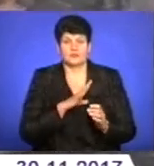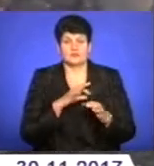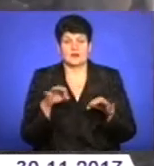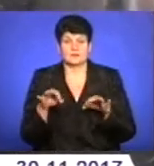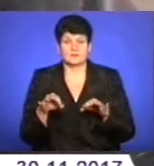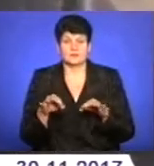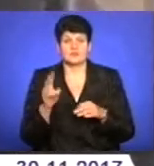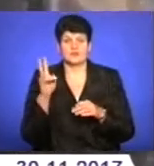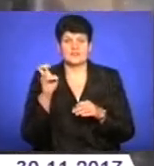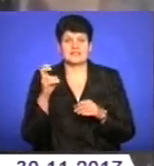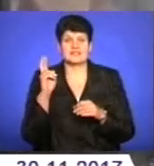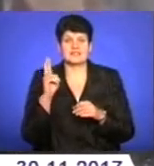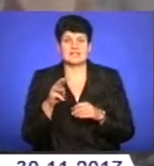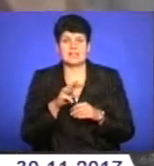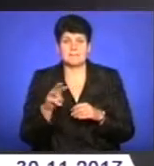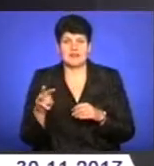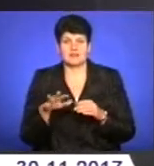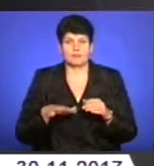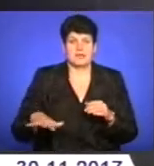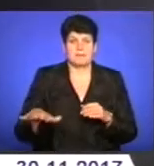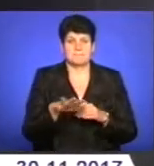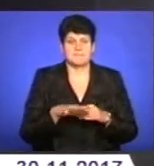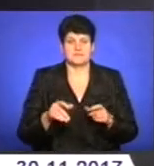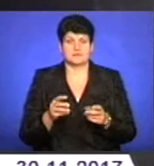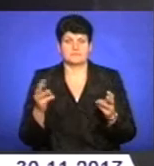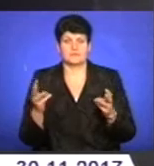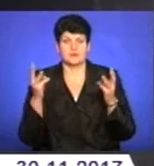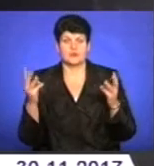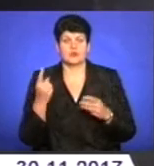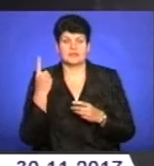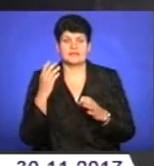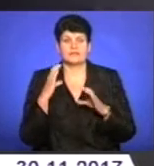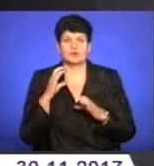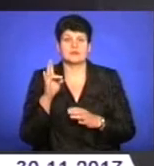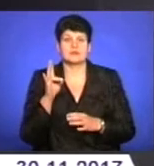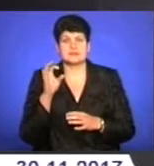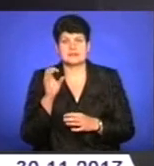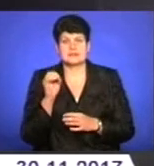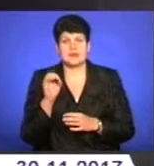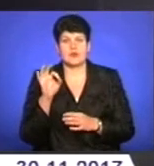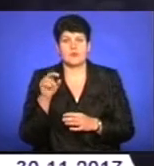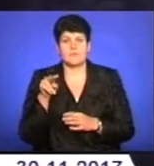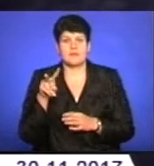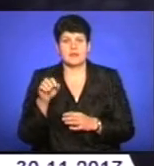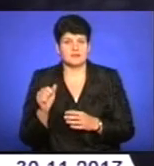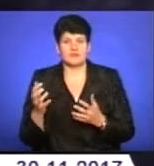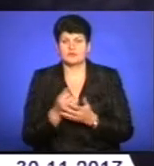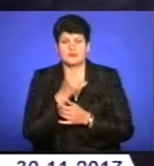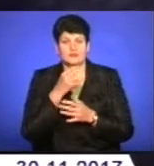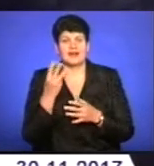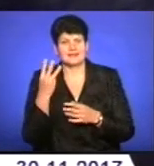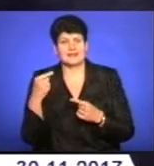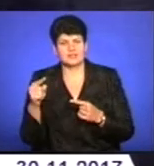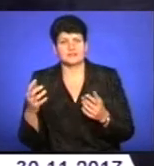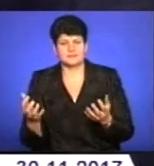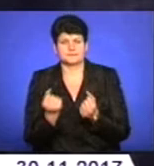охопило 200 квадратних метрів приміщення. Один з автобусів «Неоплан» врятувати не вдалося, але три інших вціліли. Працівники Державної